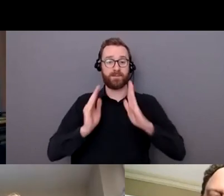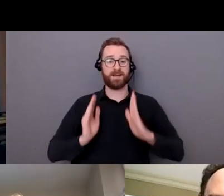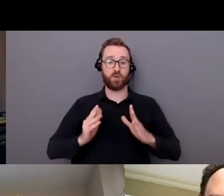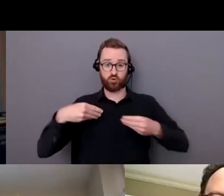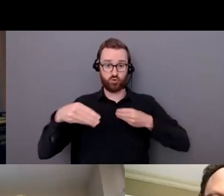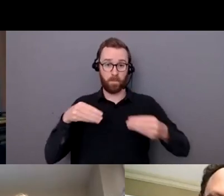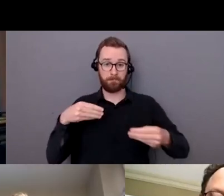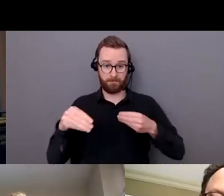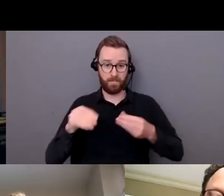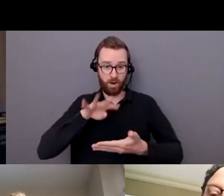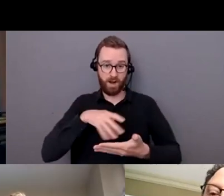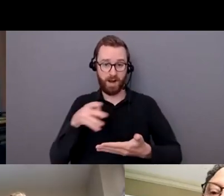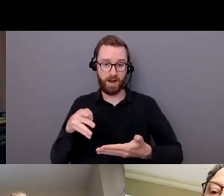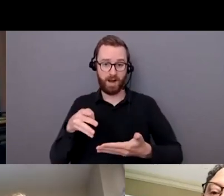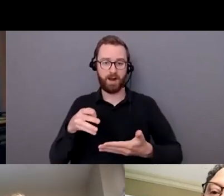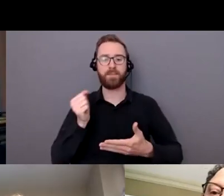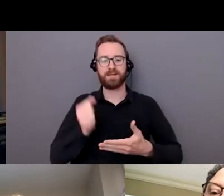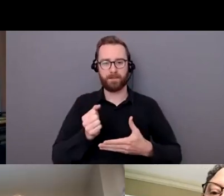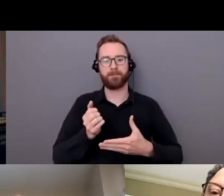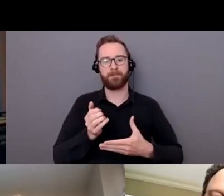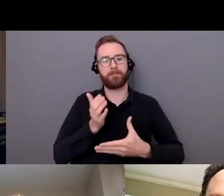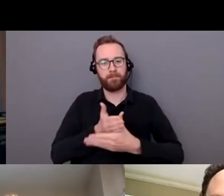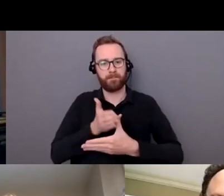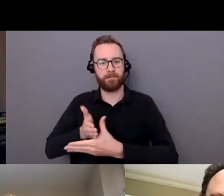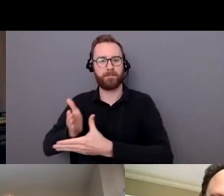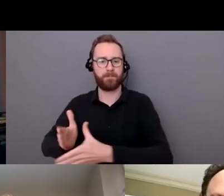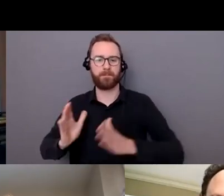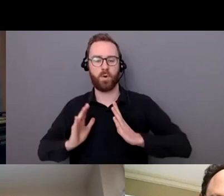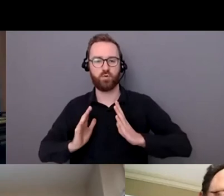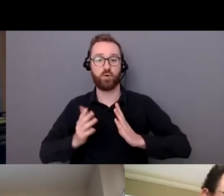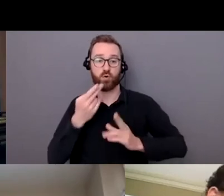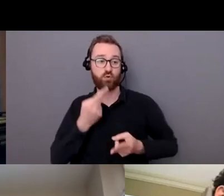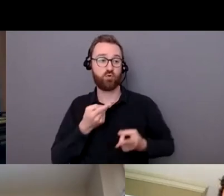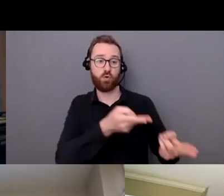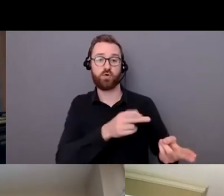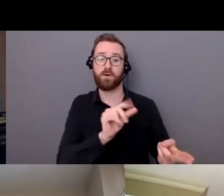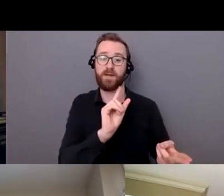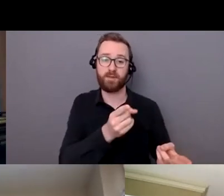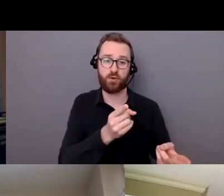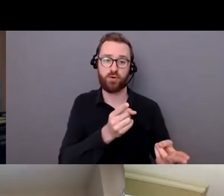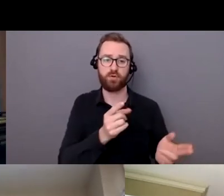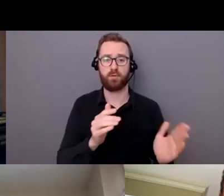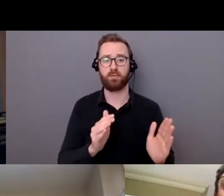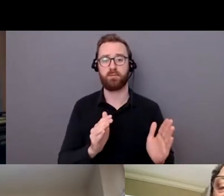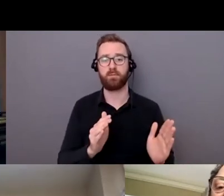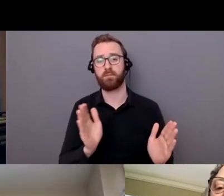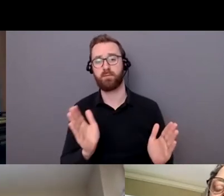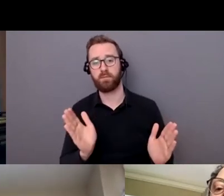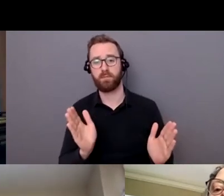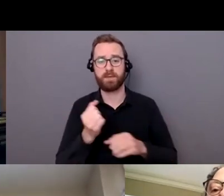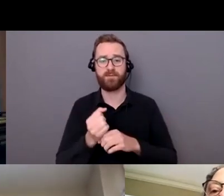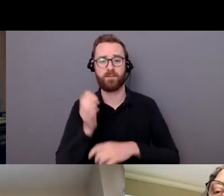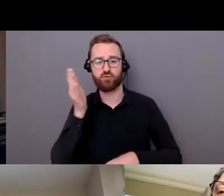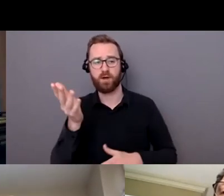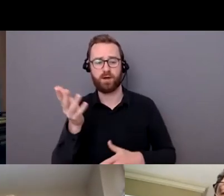ça permet des pauses. Si la personne va aller s'étendre 20 minutes, elle finira un petit peu plus tard. Donc, c'est